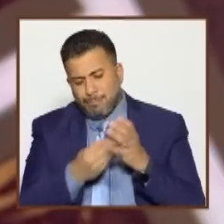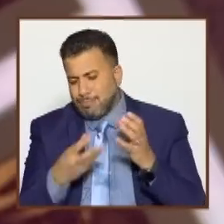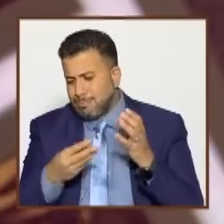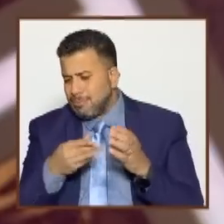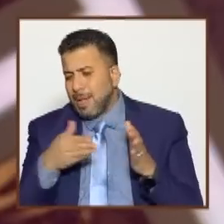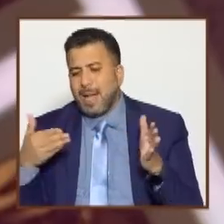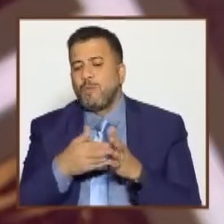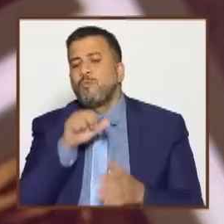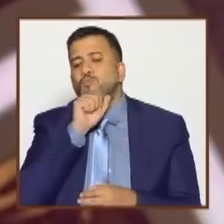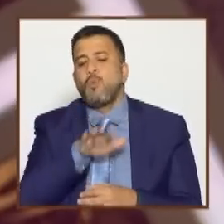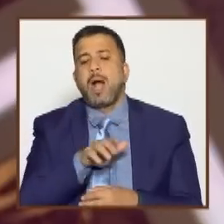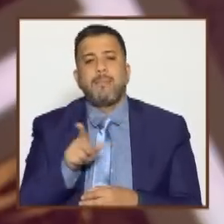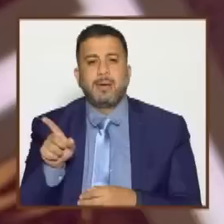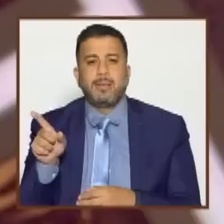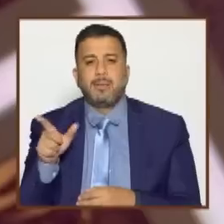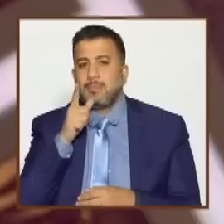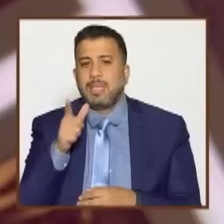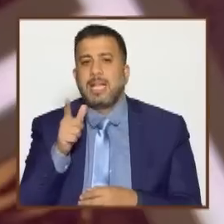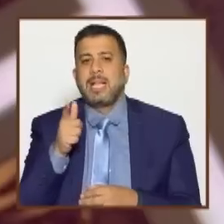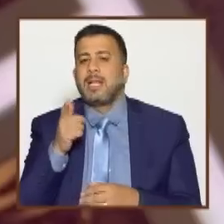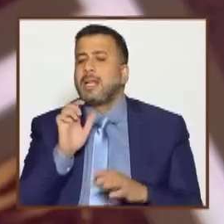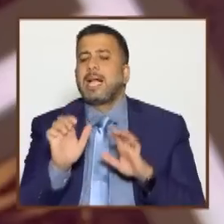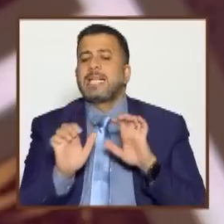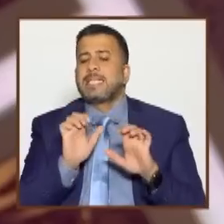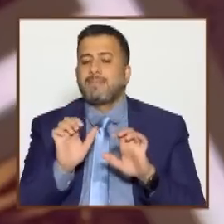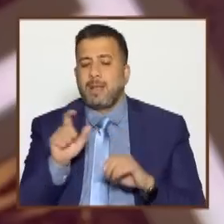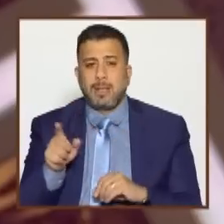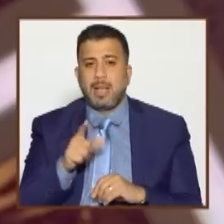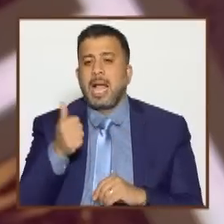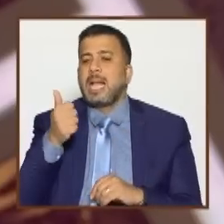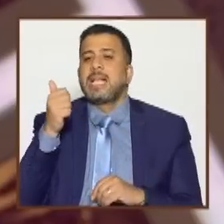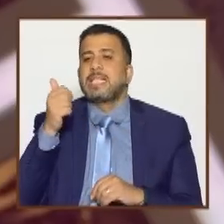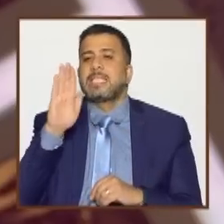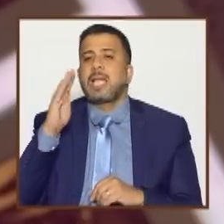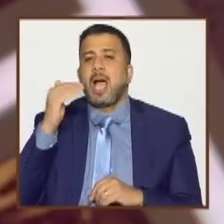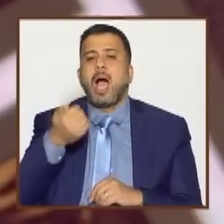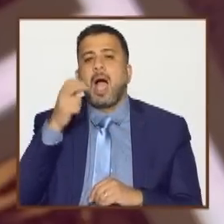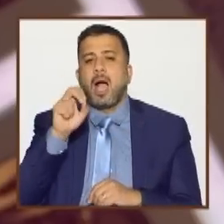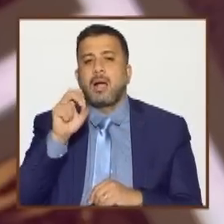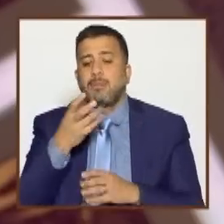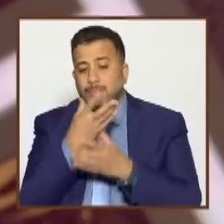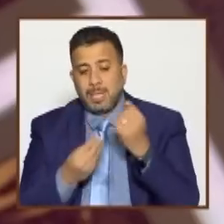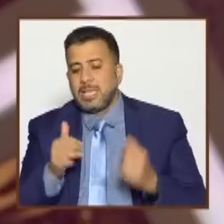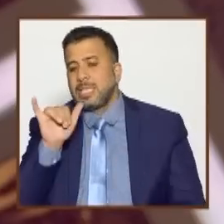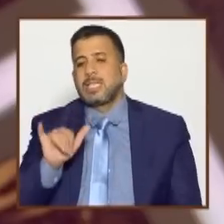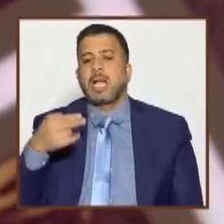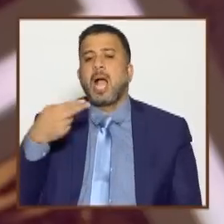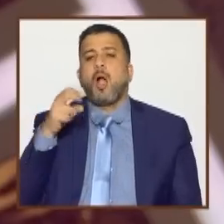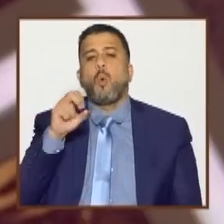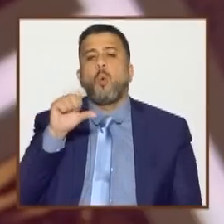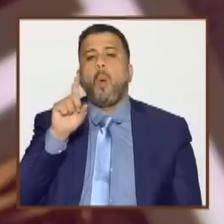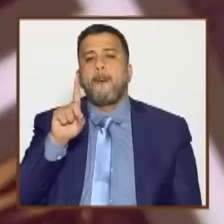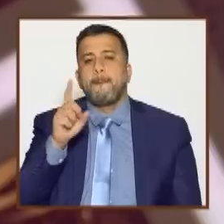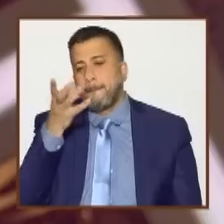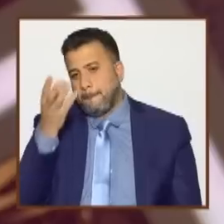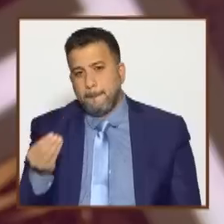الأنبياء، فيتصل بإسماعيل عليه السلام وإبراهيم. وأما إسحاق، إسحاق أتى بيعقوب،